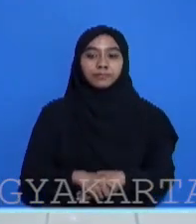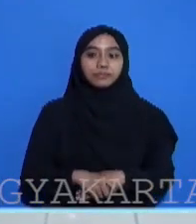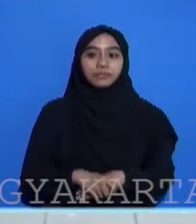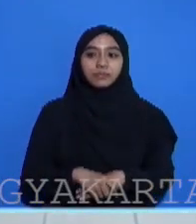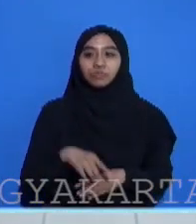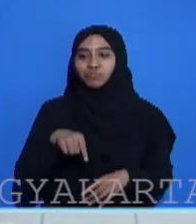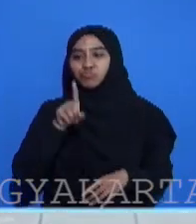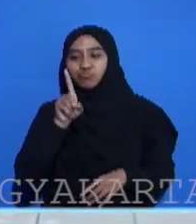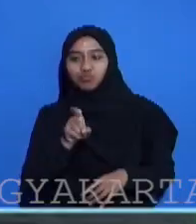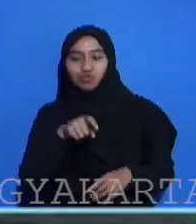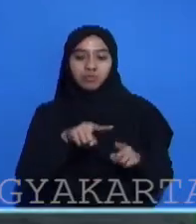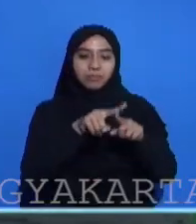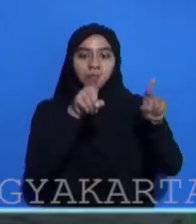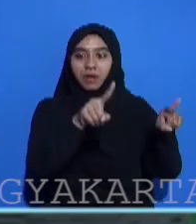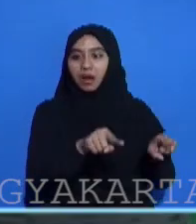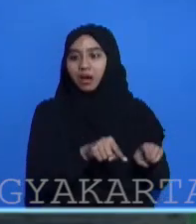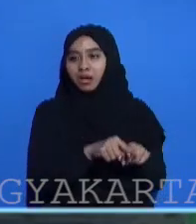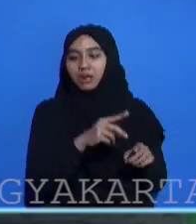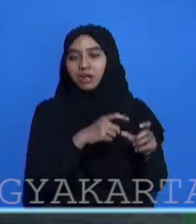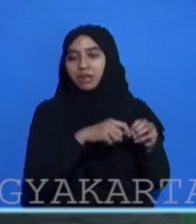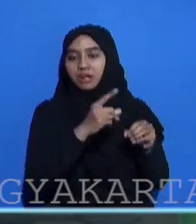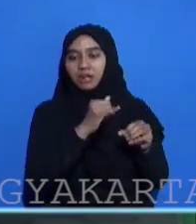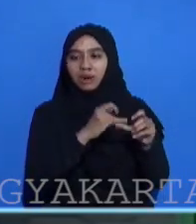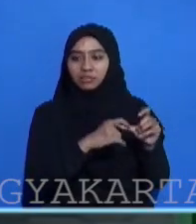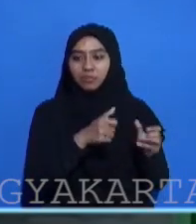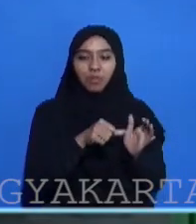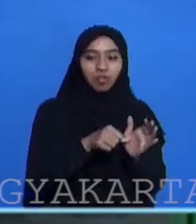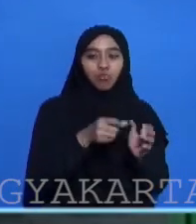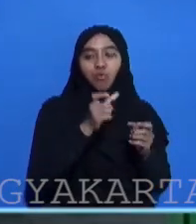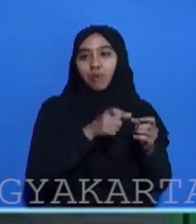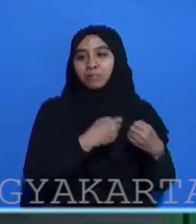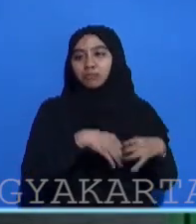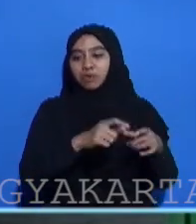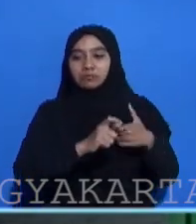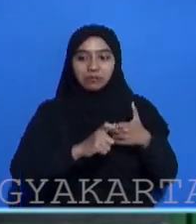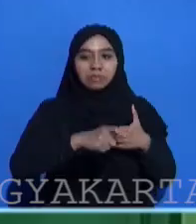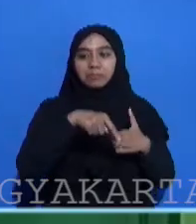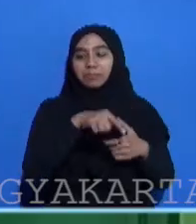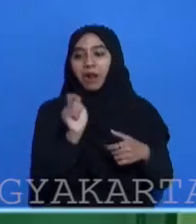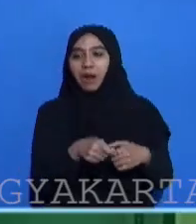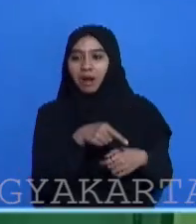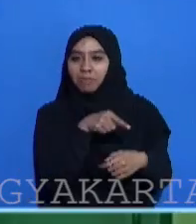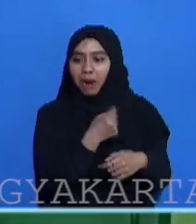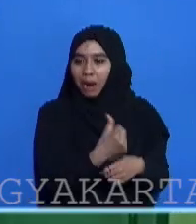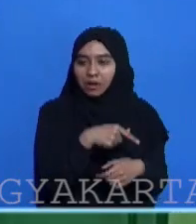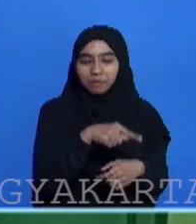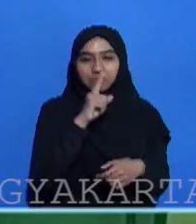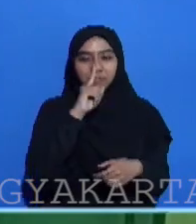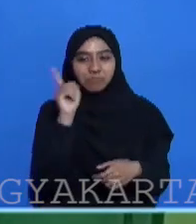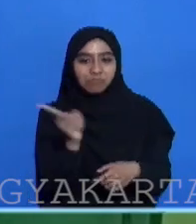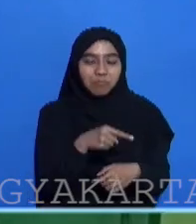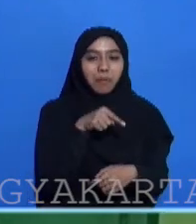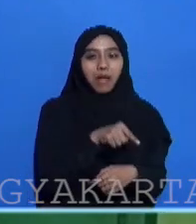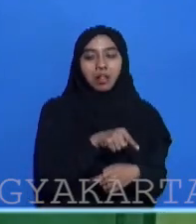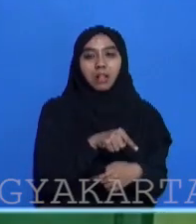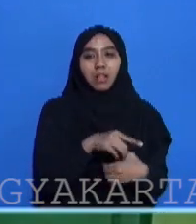kebutuhan, penggunaan QRIS sendiri dikatakan cukup membantu para pedagang dalam setiap proses transaksi pembayaran karena dianggap lebih cepat dan praktis.